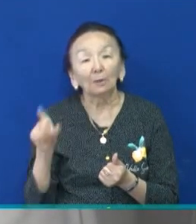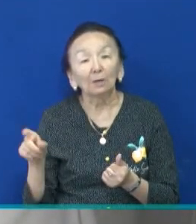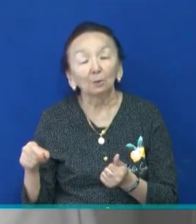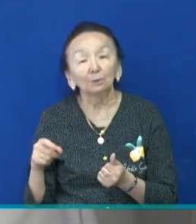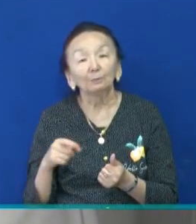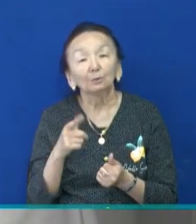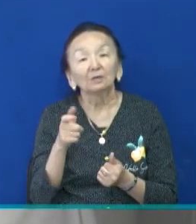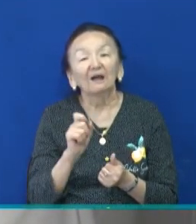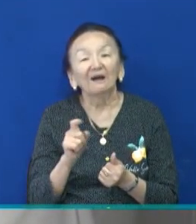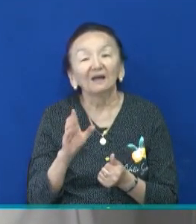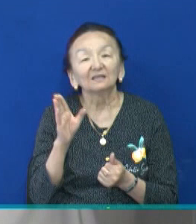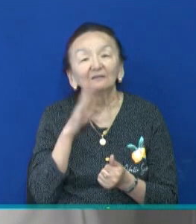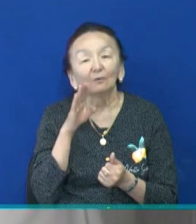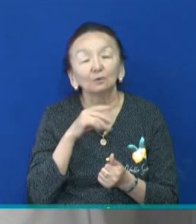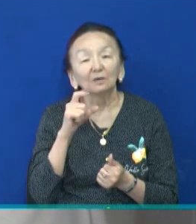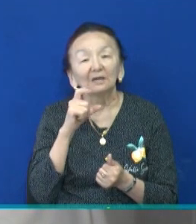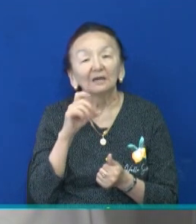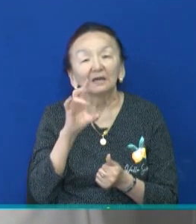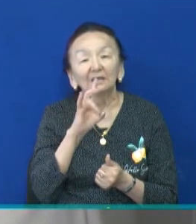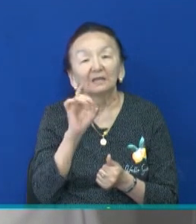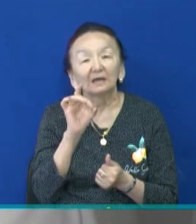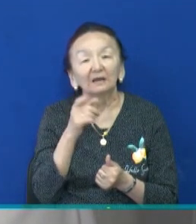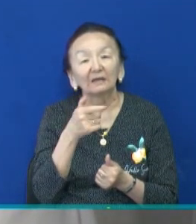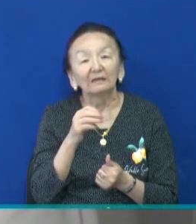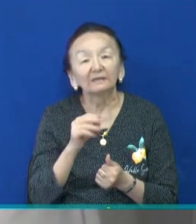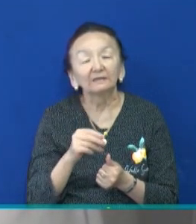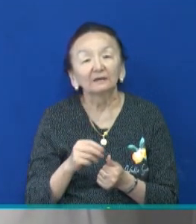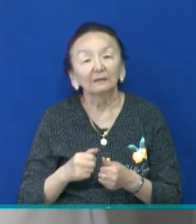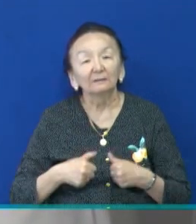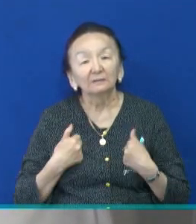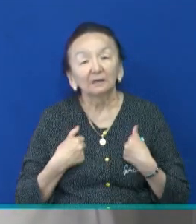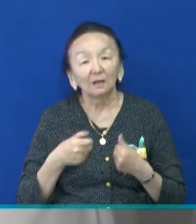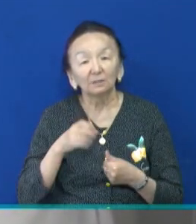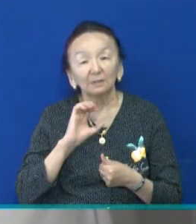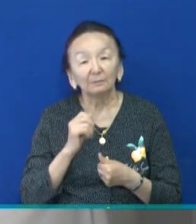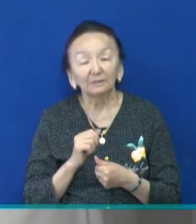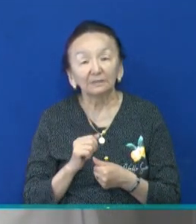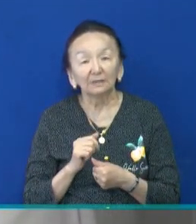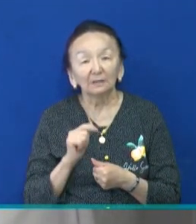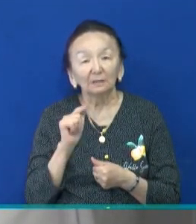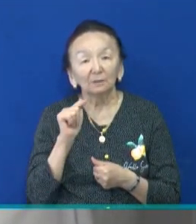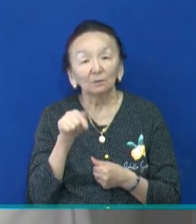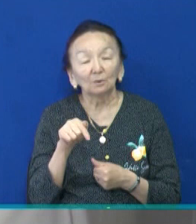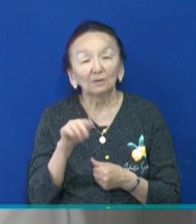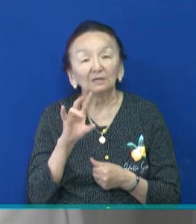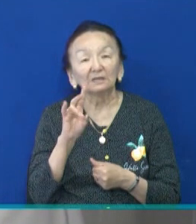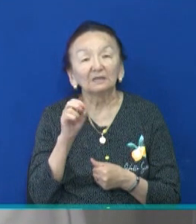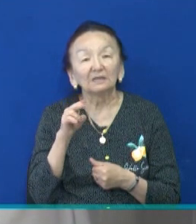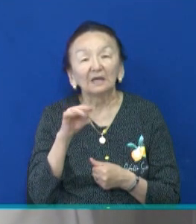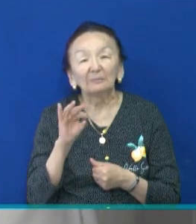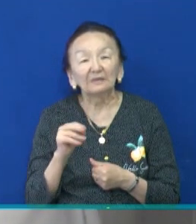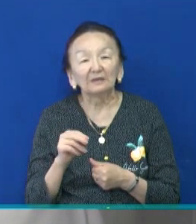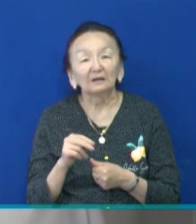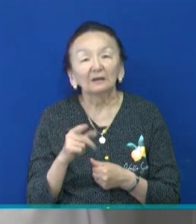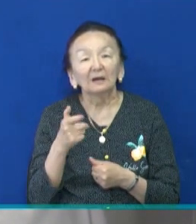суды қолдануға, энергетикалық напитоктарды қолдануға тәуелді. Бұл энергетикалық напитоктарды, газды